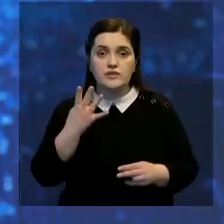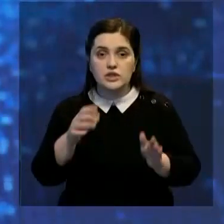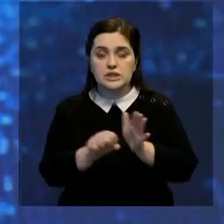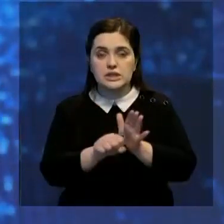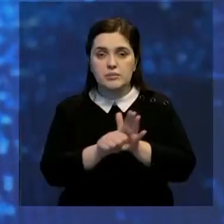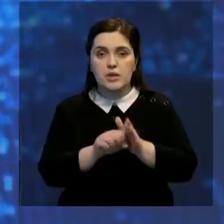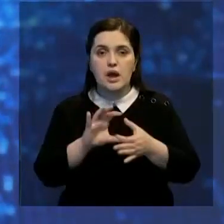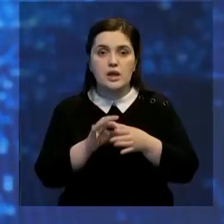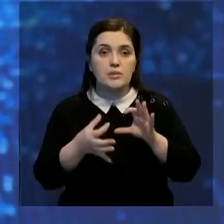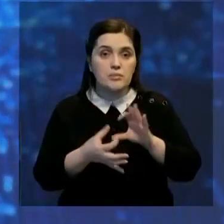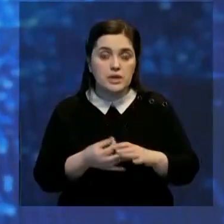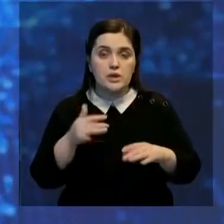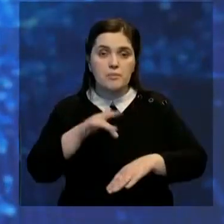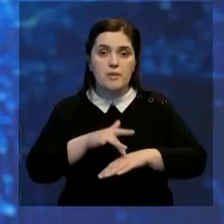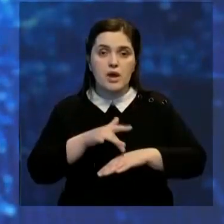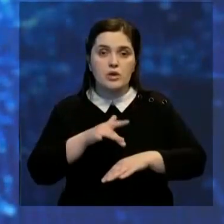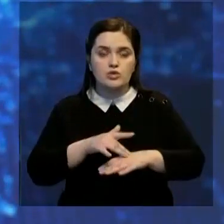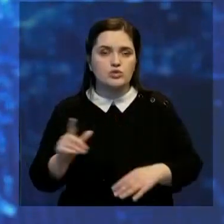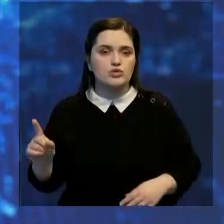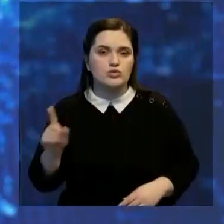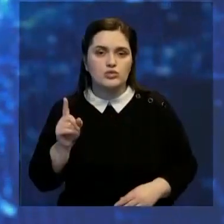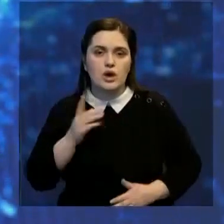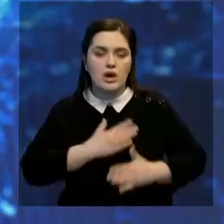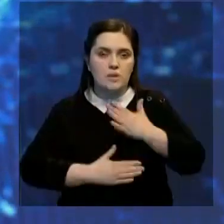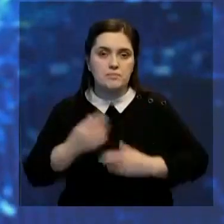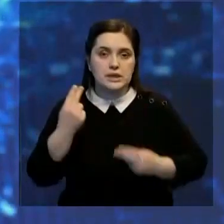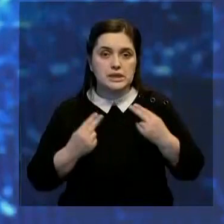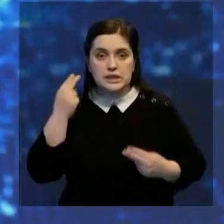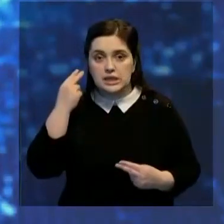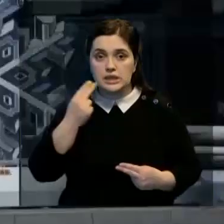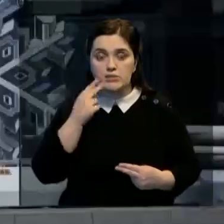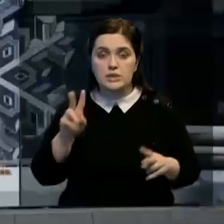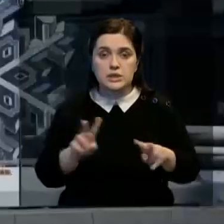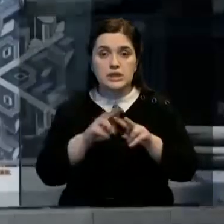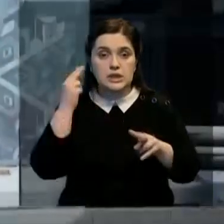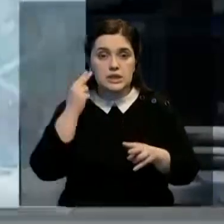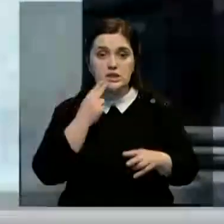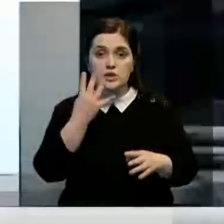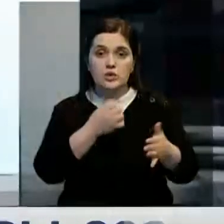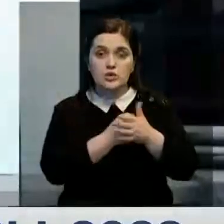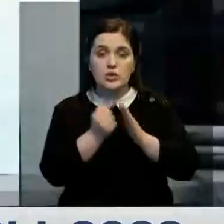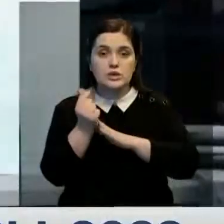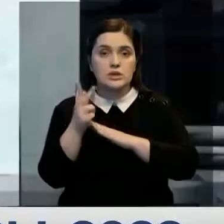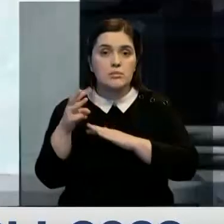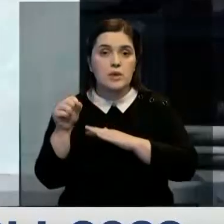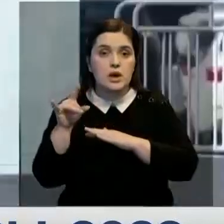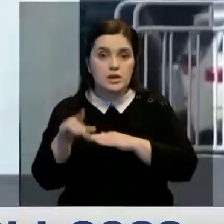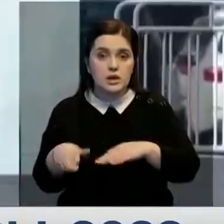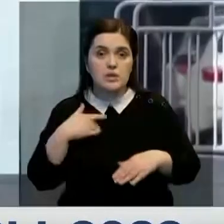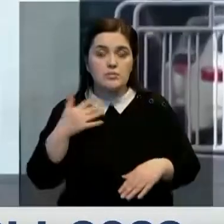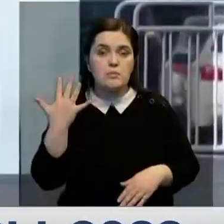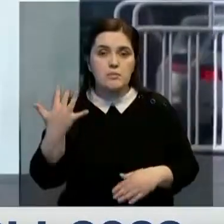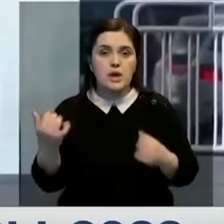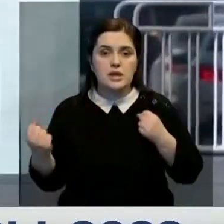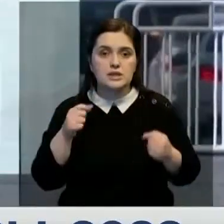Олимпиада, 24-я по счету. Теперь болельщики ждут Паралимпийские игры в Пекине. Пройдут они в столице Китая с 4 по 13 марта.